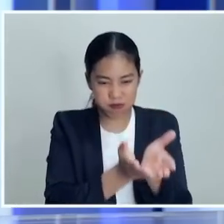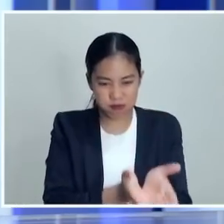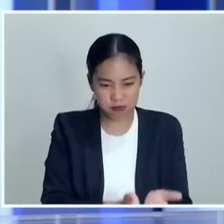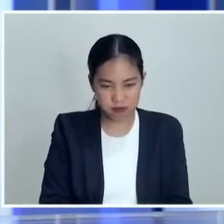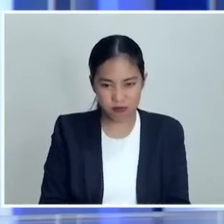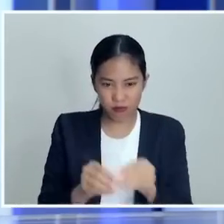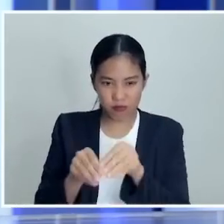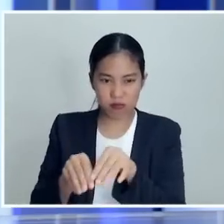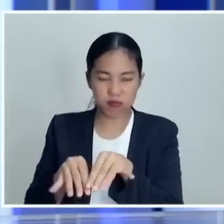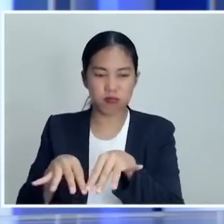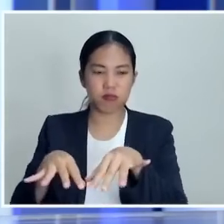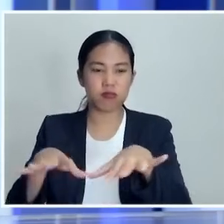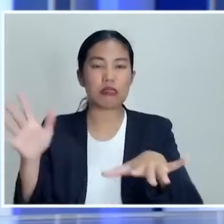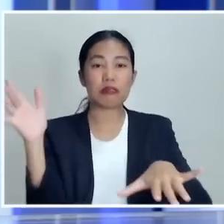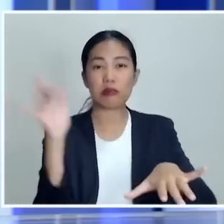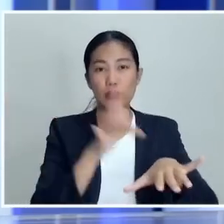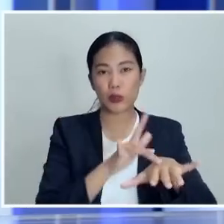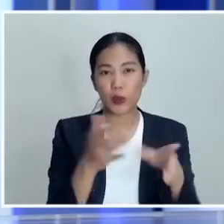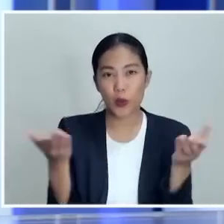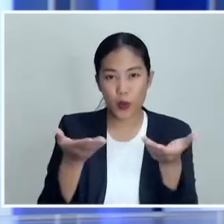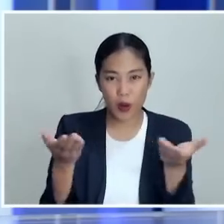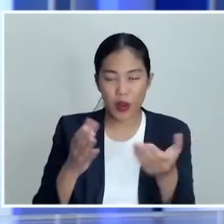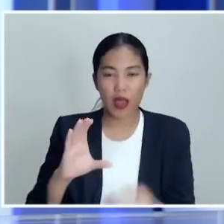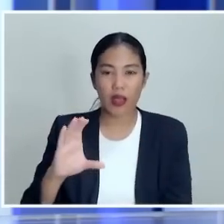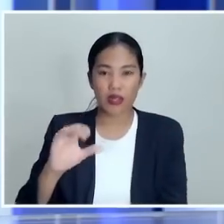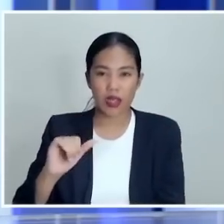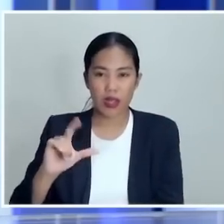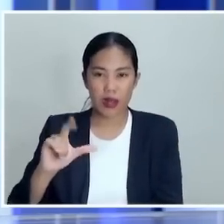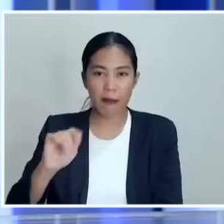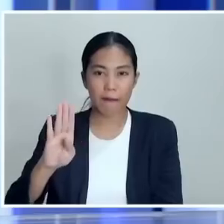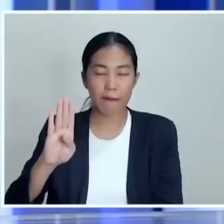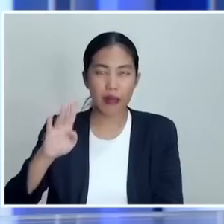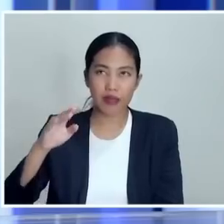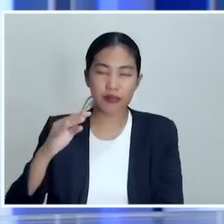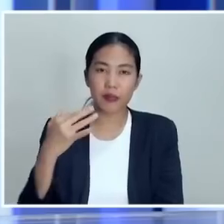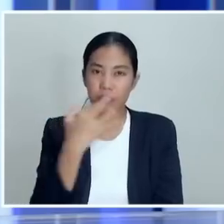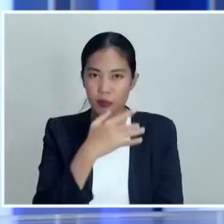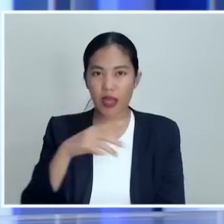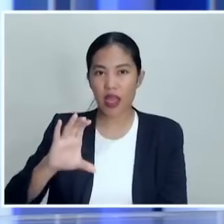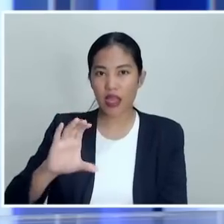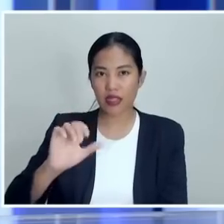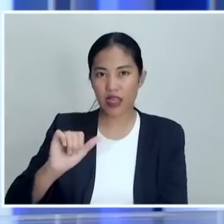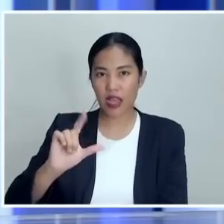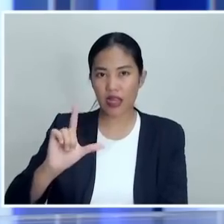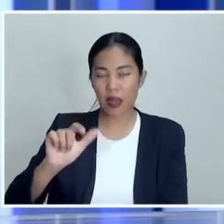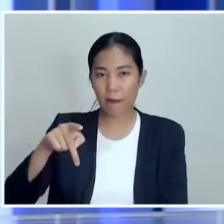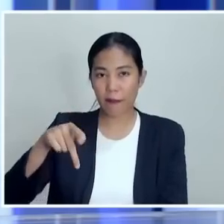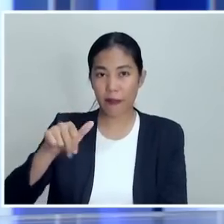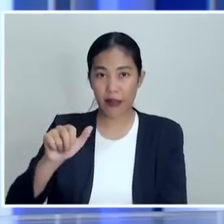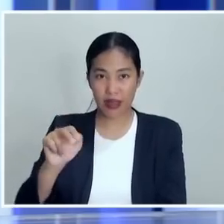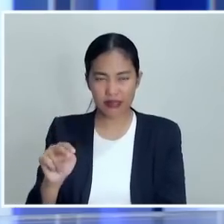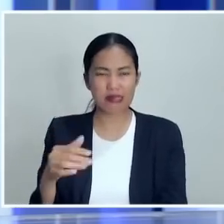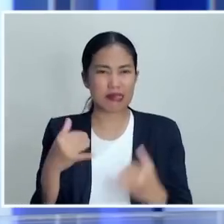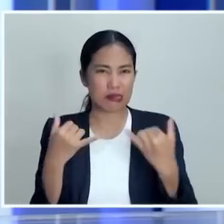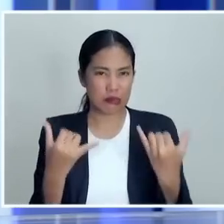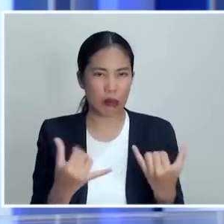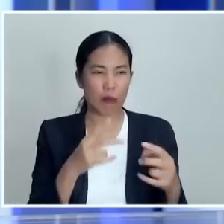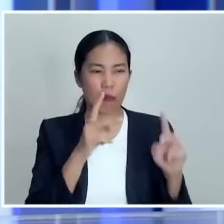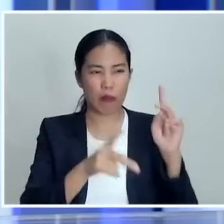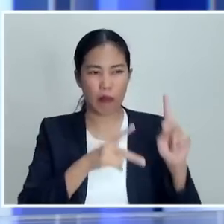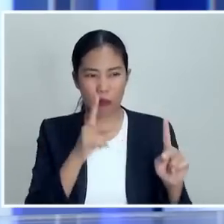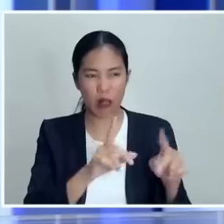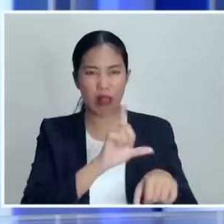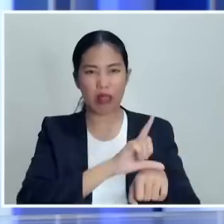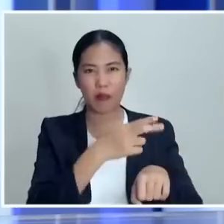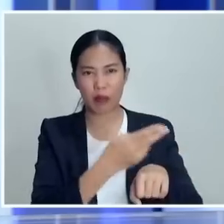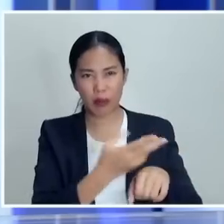Empress. Kasabay nito, dumarami ang nawalan ng hanap buhay at dumadaing ng gutom. Pinag-aaralan naman ng